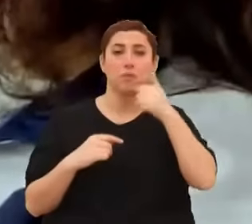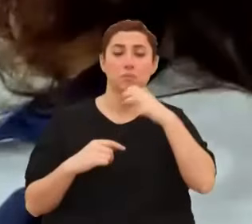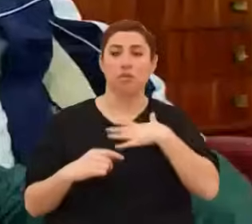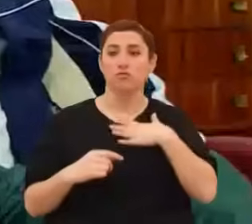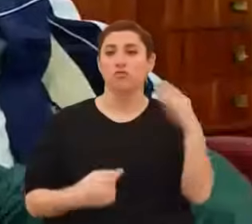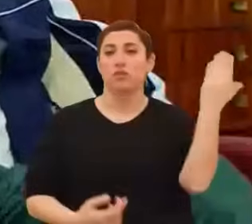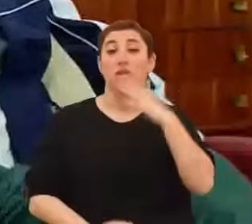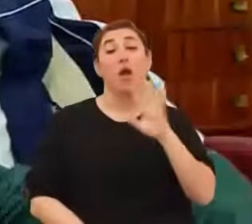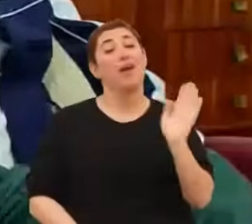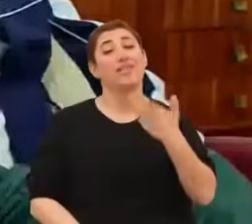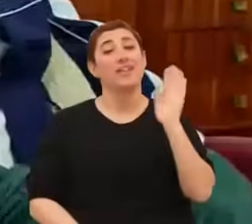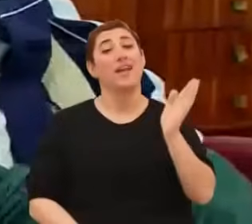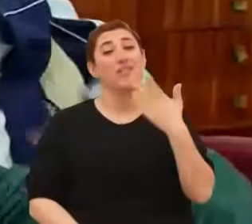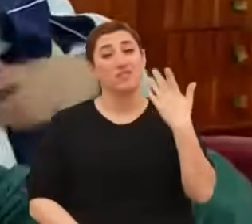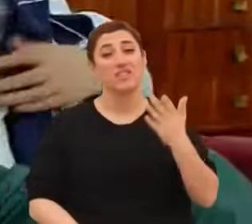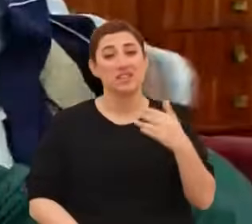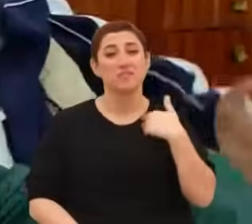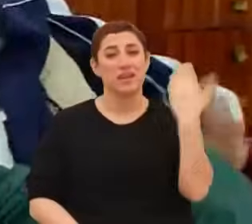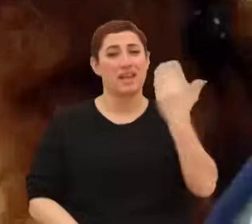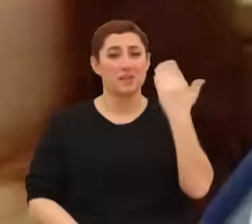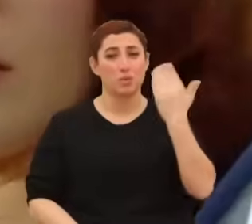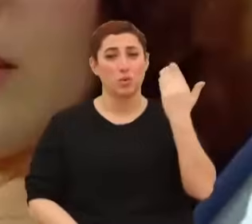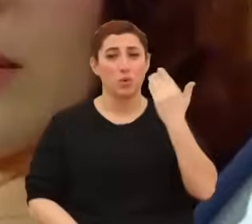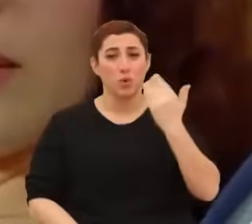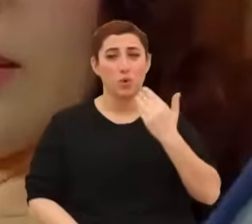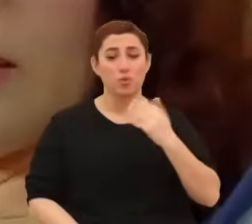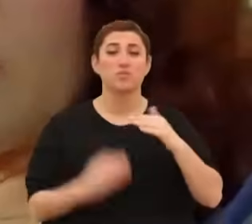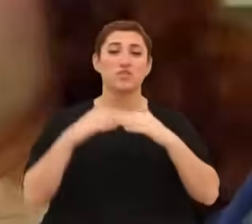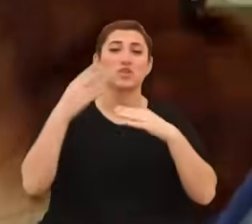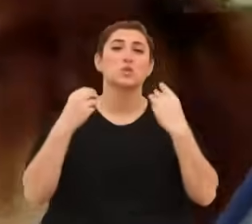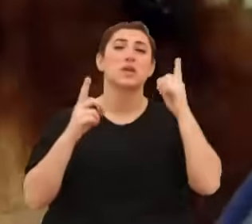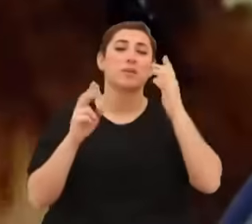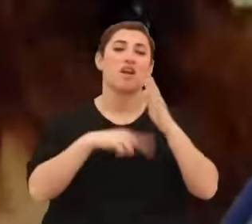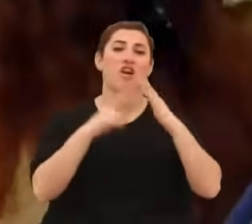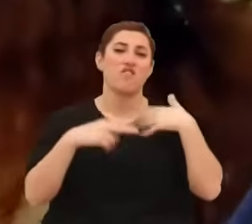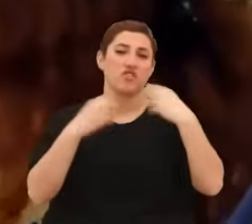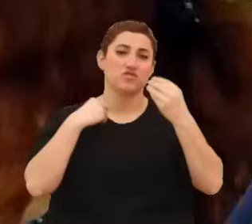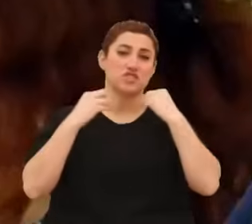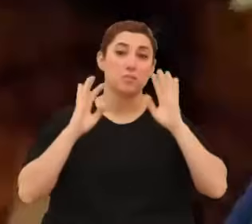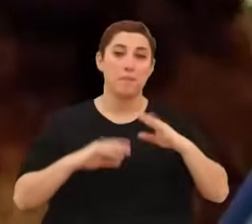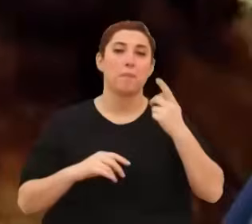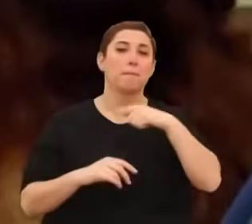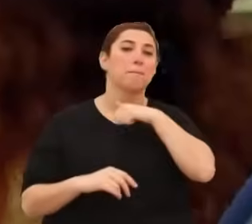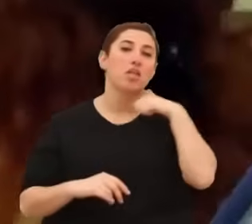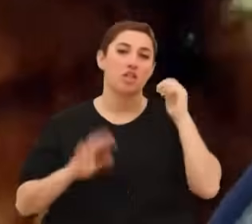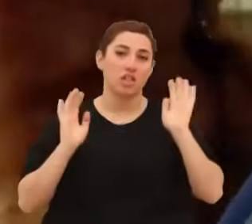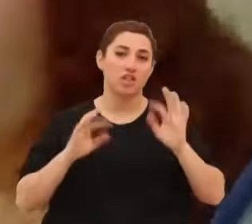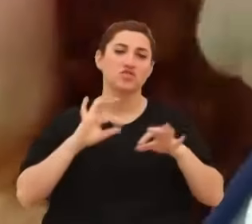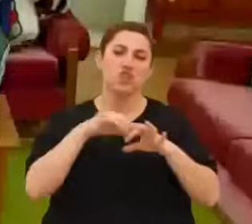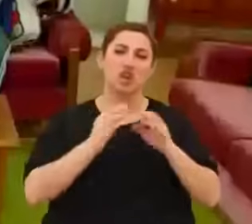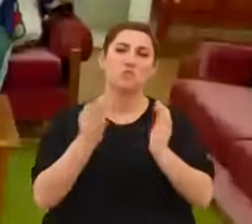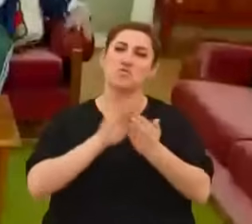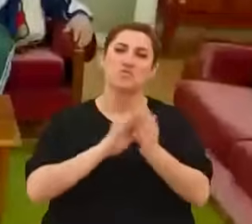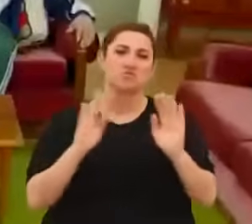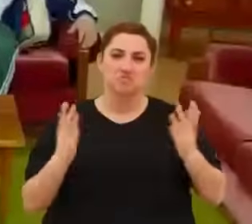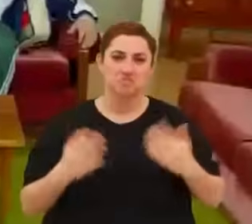gitti yani. Hadi hadi, hadi. Hadi. Ben çıkıyorum. Dışarıda güzel bir kahvaltı yapacağım. Hem de beleş. Çaydır,